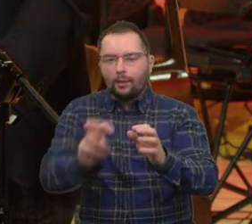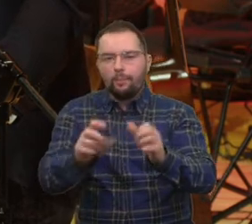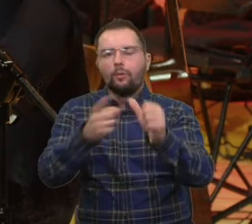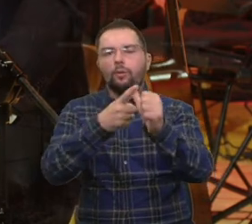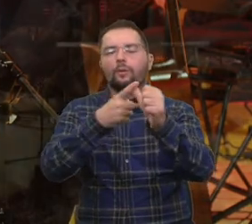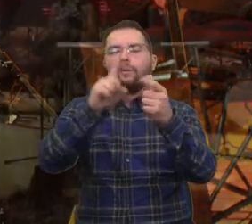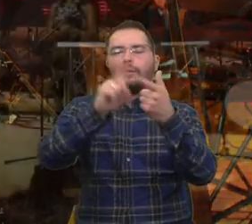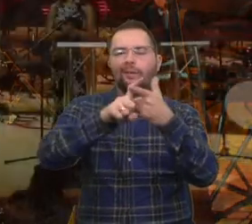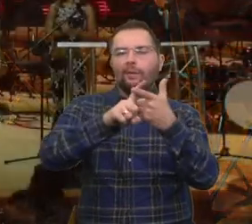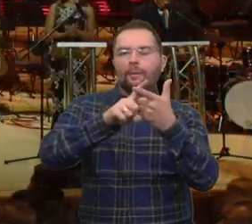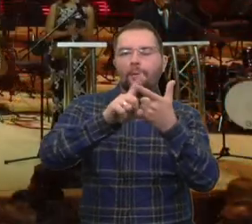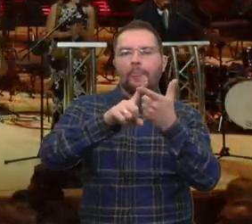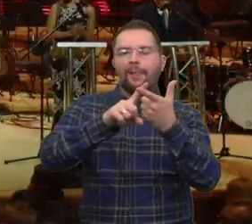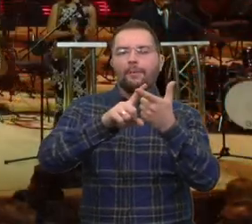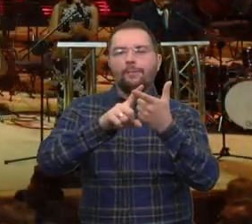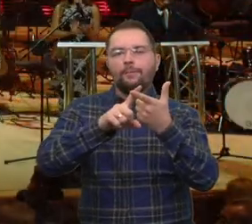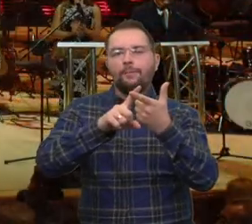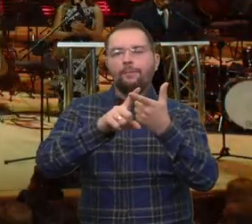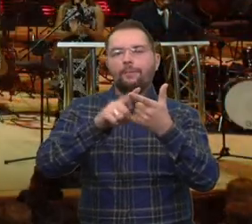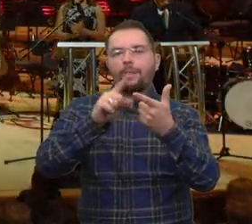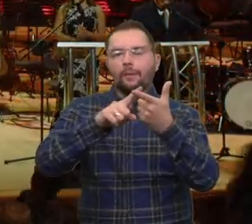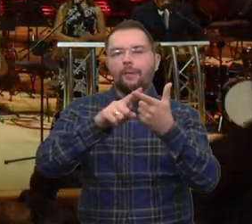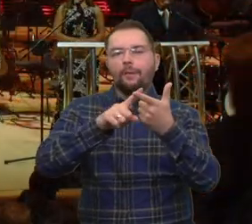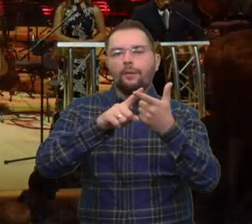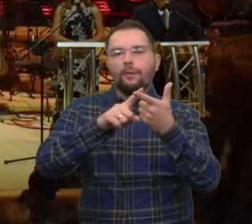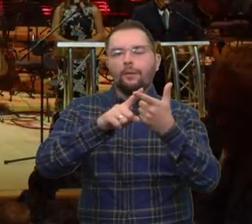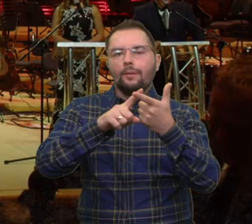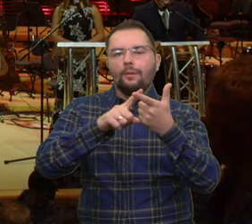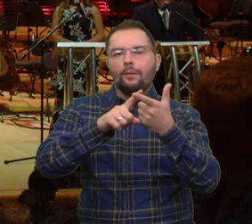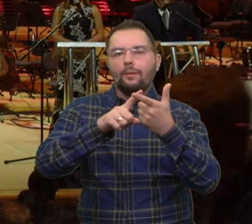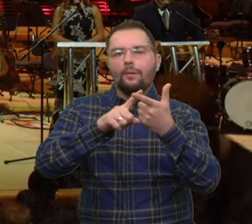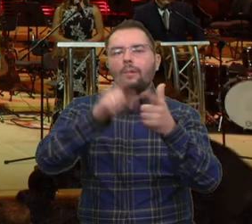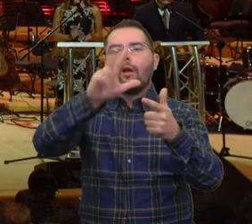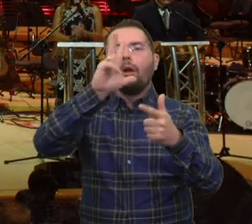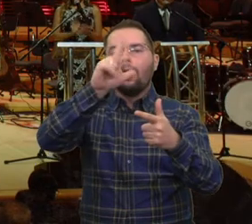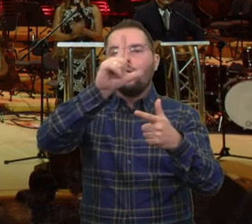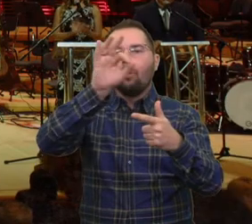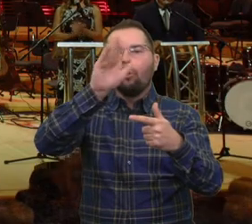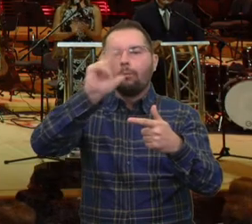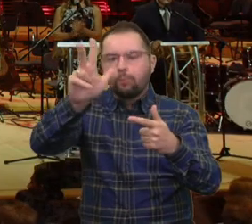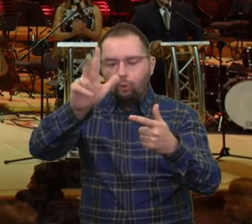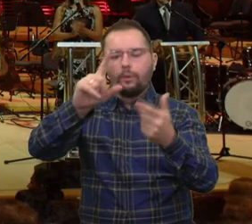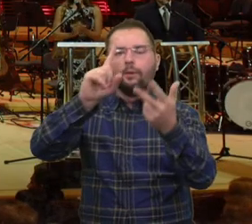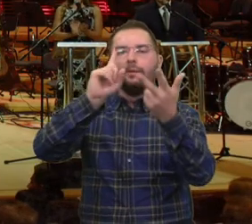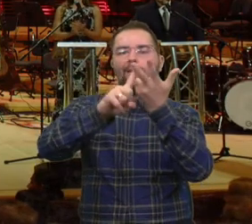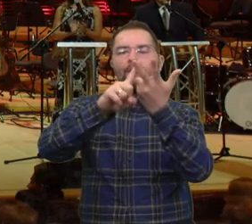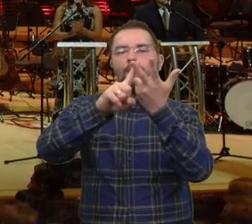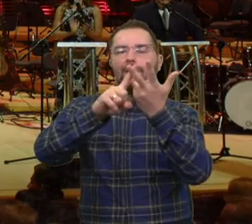Pana Henryka Kiepurę, starostę Kłobuckiego.